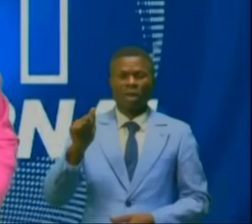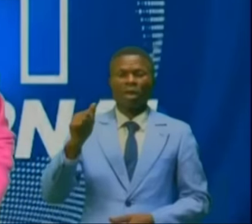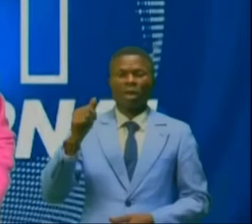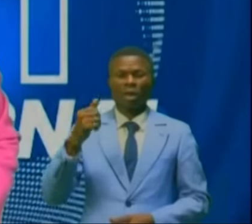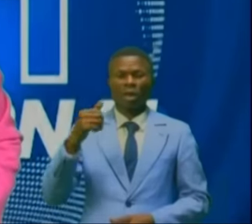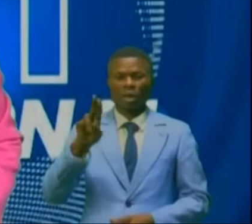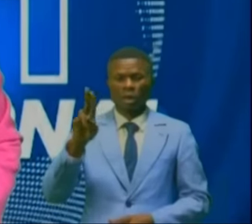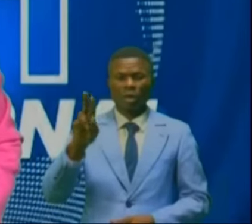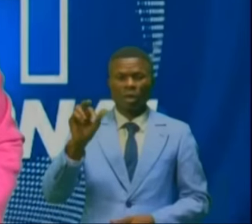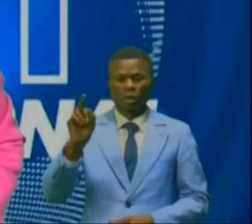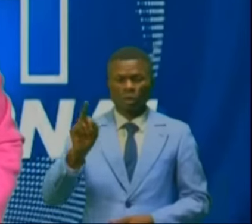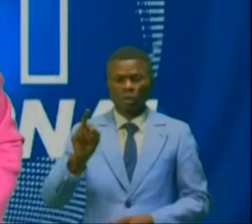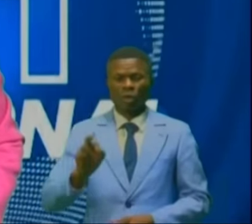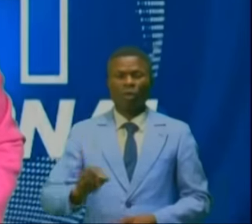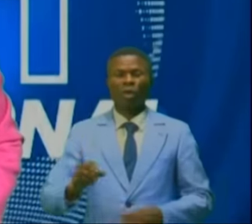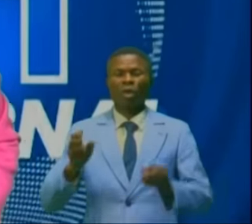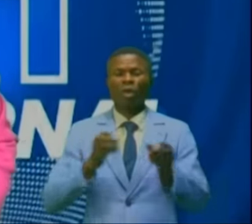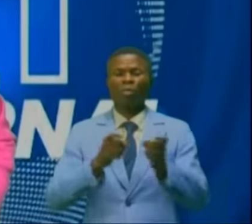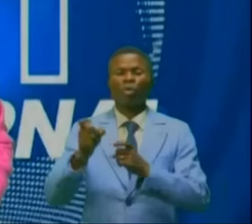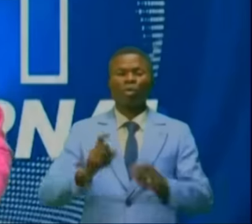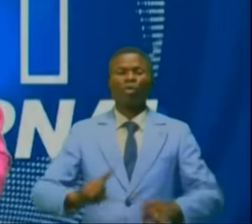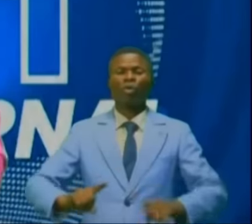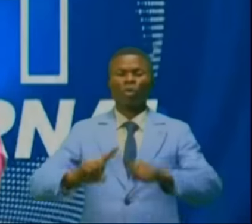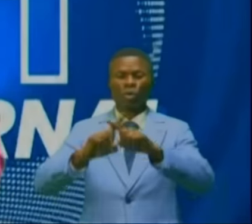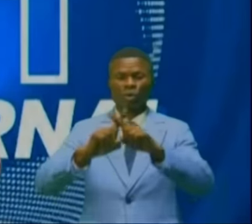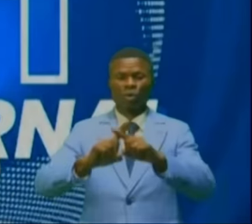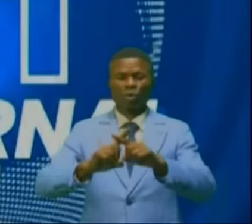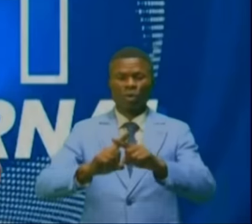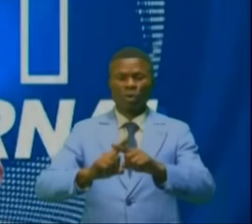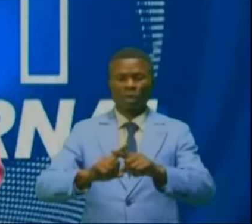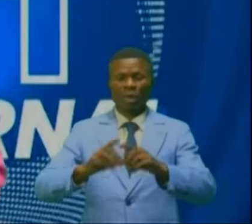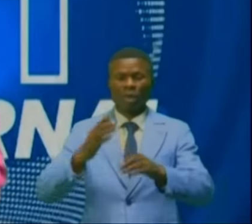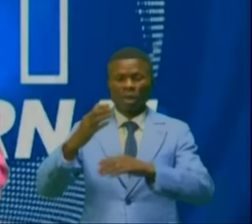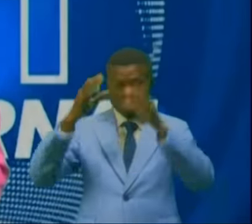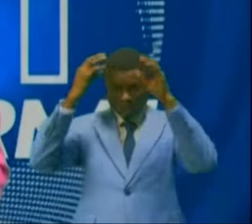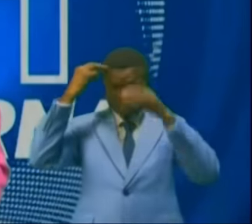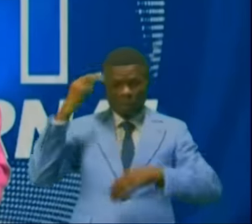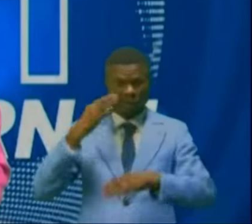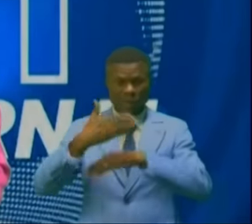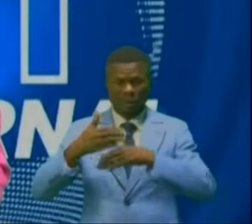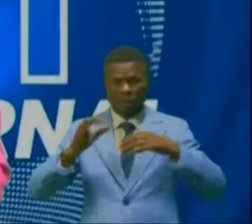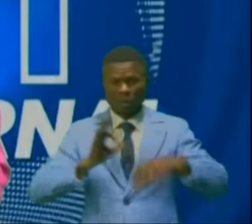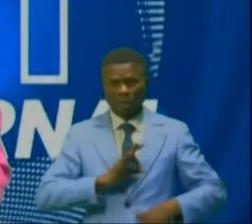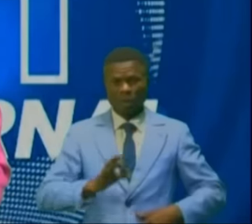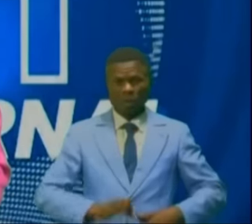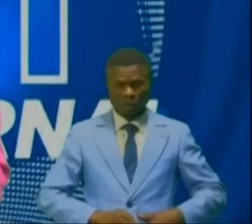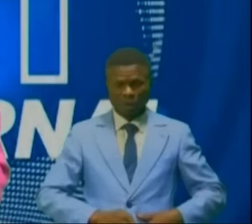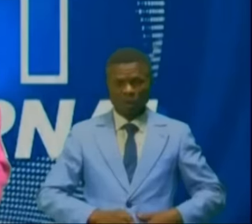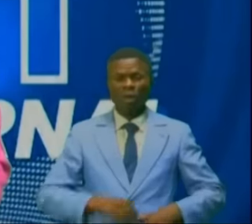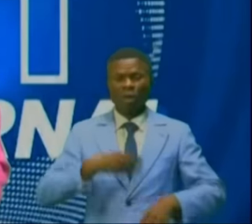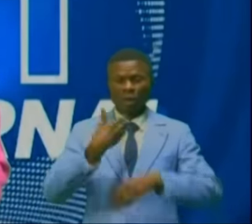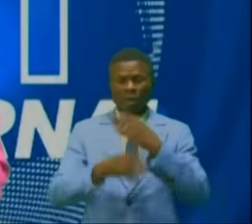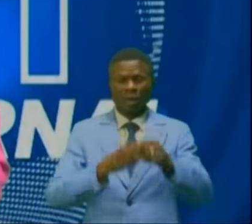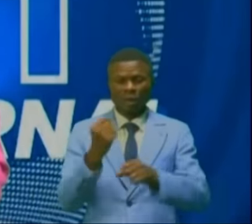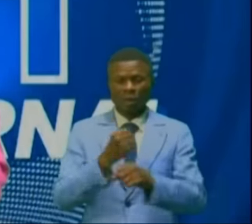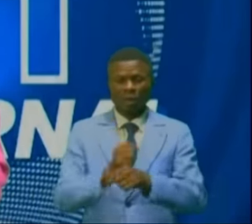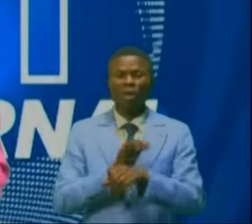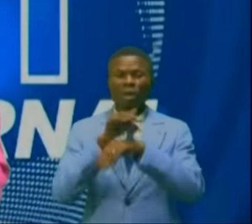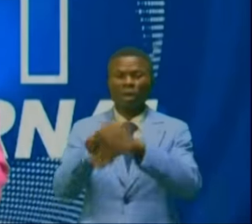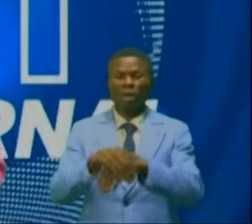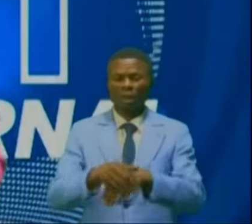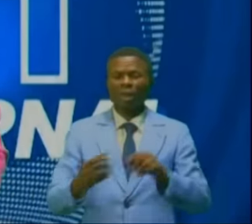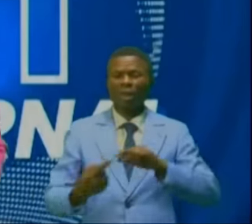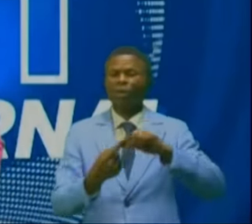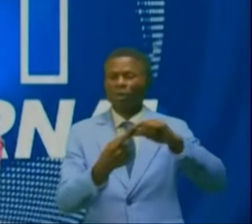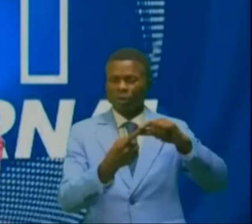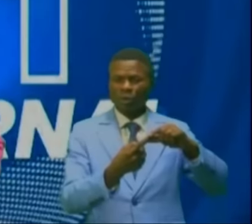gestion des conflits à Nana Manuanina, ministre auprès le président de la République. Fascinée par les réalisations et la contribution